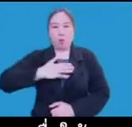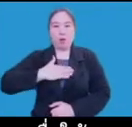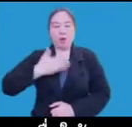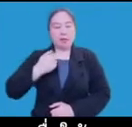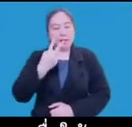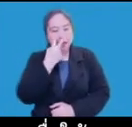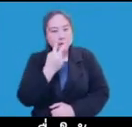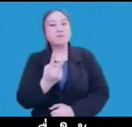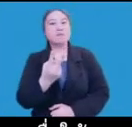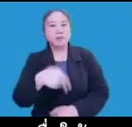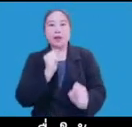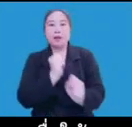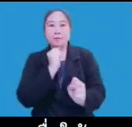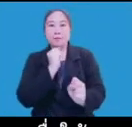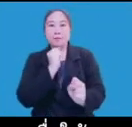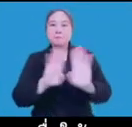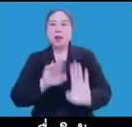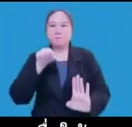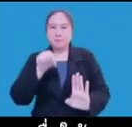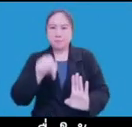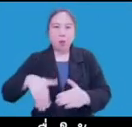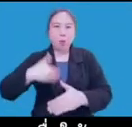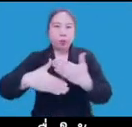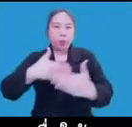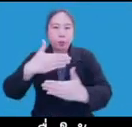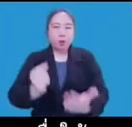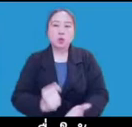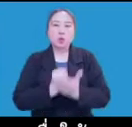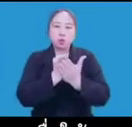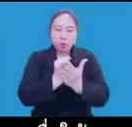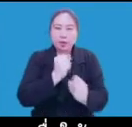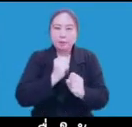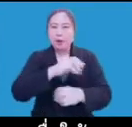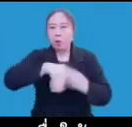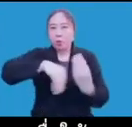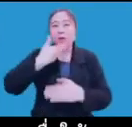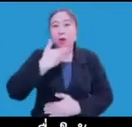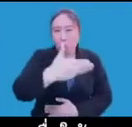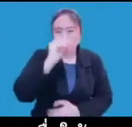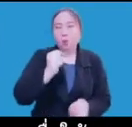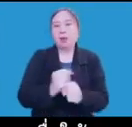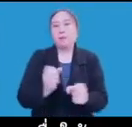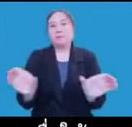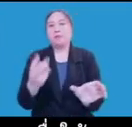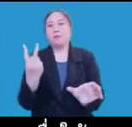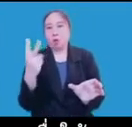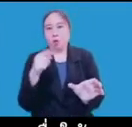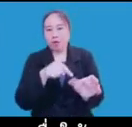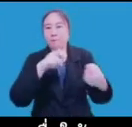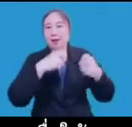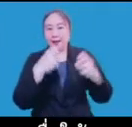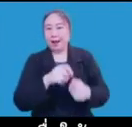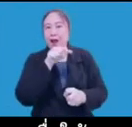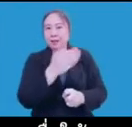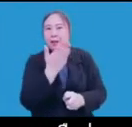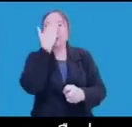ได้พิสูจน์แล้วว่าการทำงานแบบนี้ที่จะนำสู่ความยั่งยืนเนี่ยต้องทำในสองส่วนส่วนแรกให้เขาแก้ปั